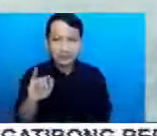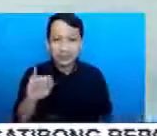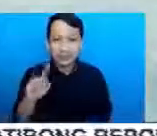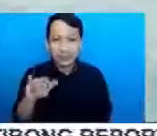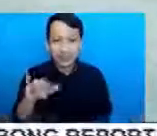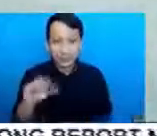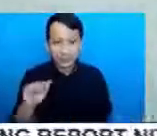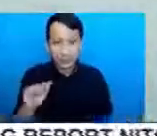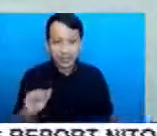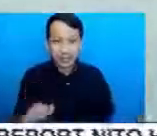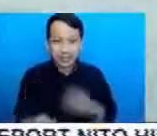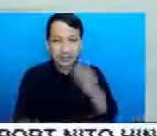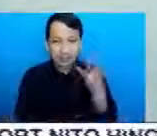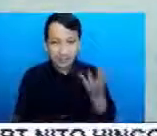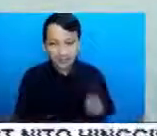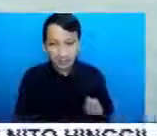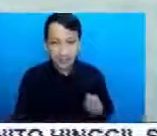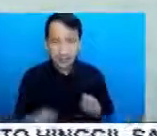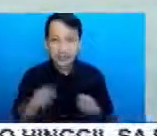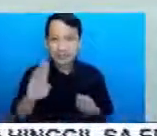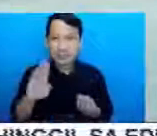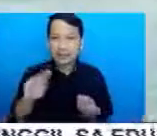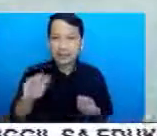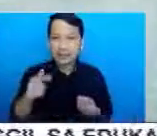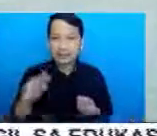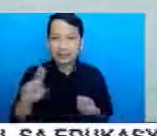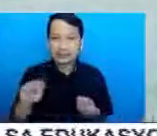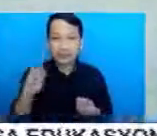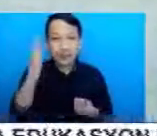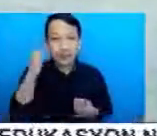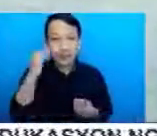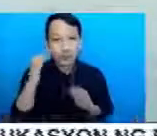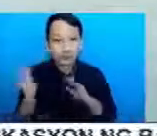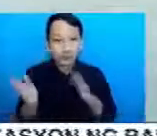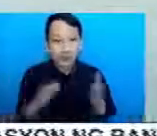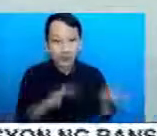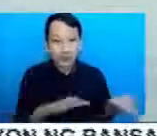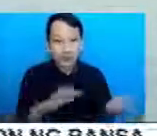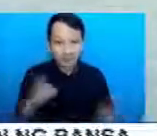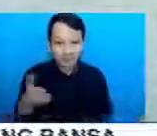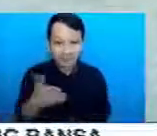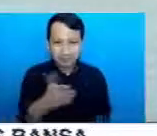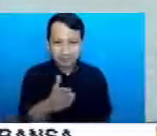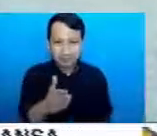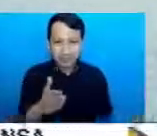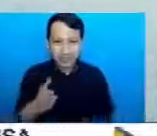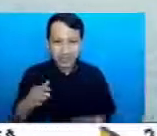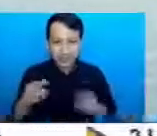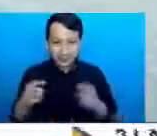Gani, nasa 5,000 antigen kit yung kanilang inihanda para dito.